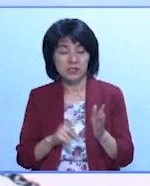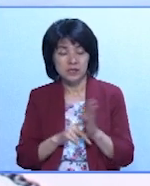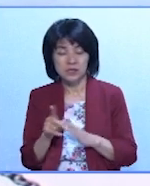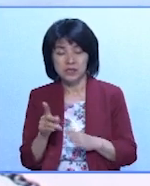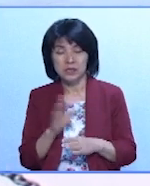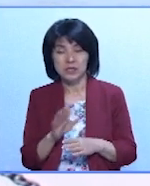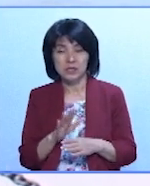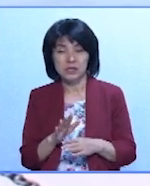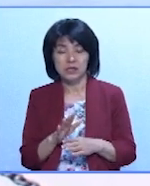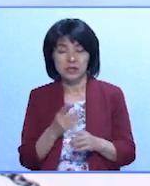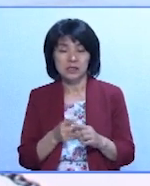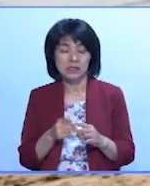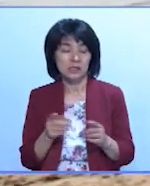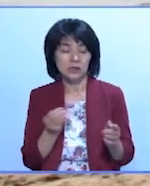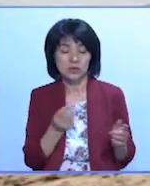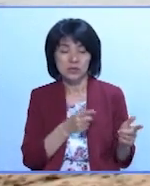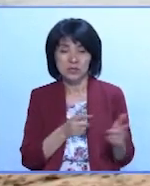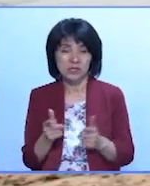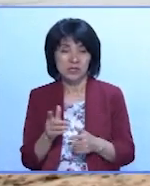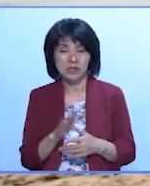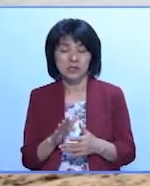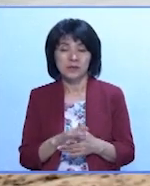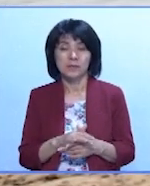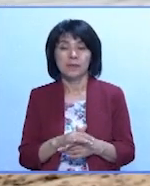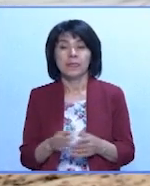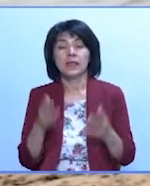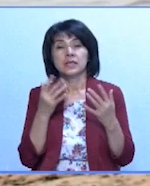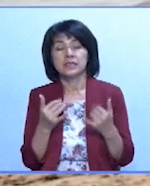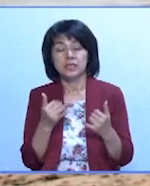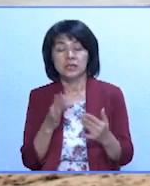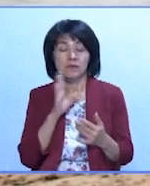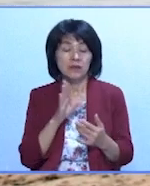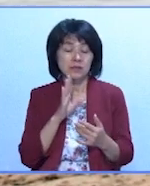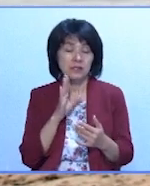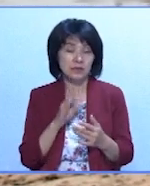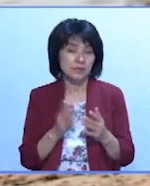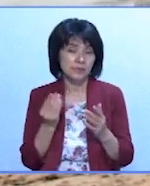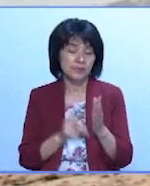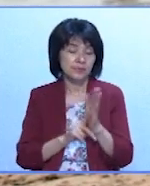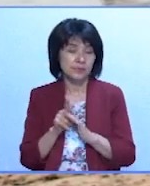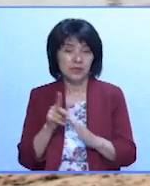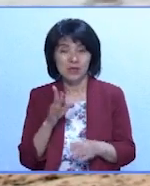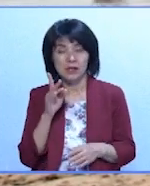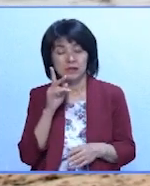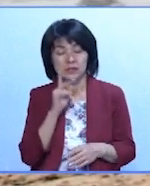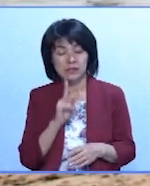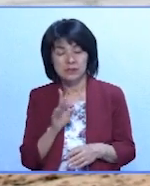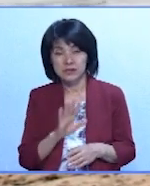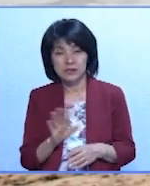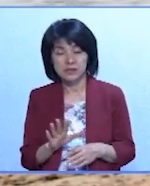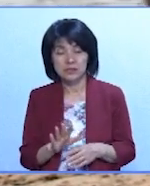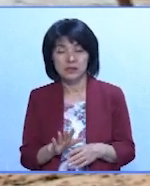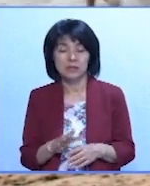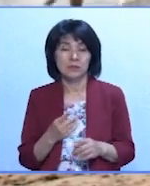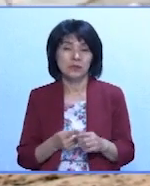орай жағажайлар әлі дайын емес. Суға түсу маусымы әлі басталған жоқ. Бірақ дәл осындай ауа райында ерке Ертістің жағасында